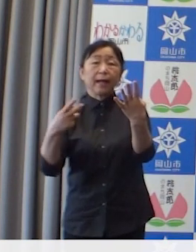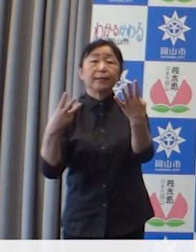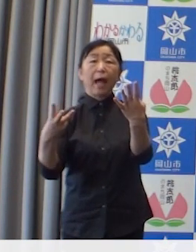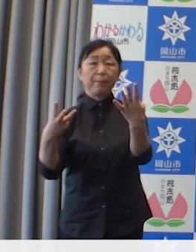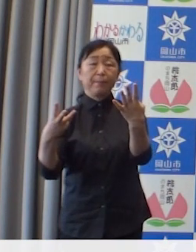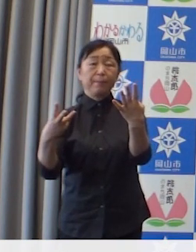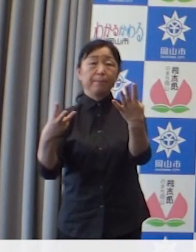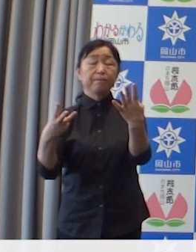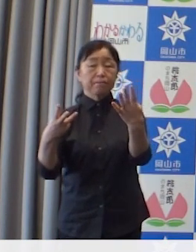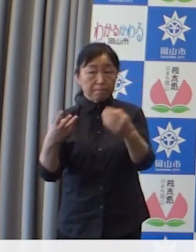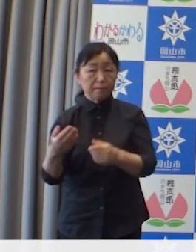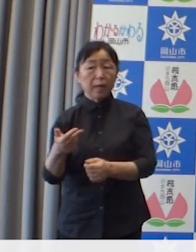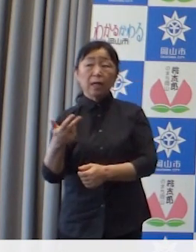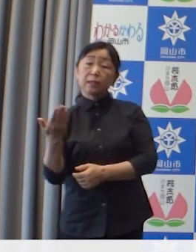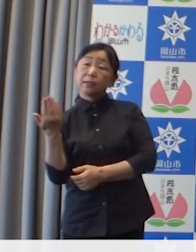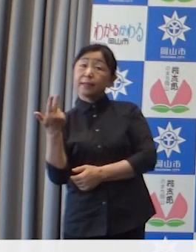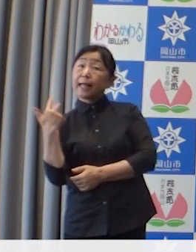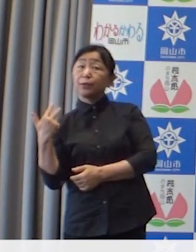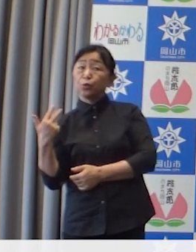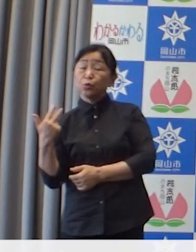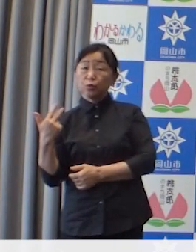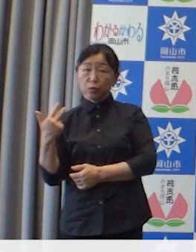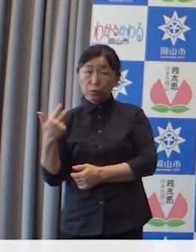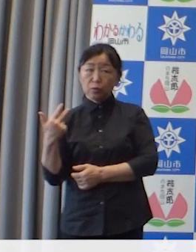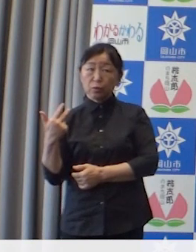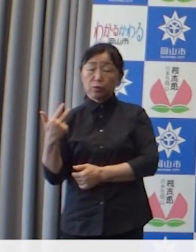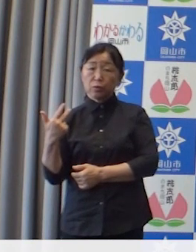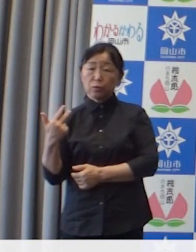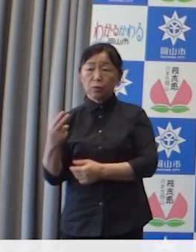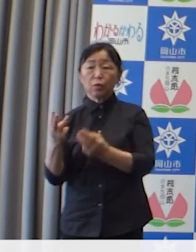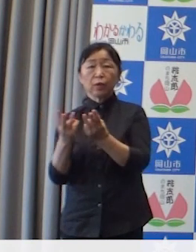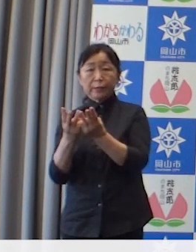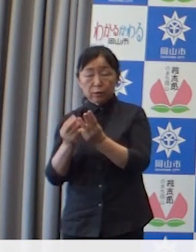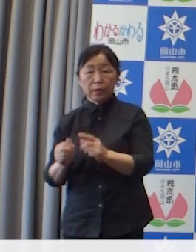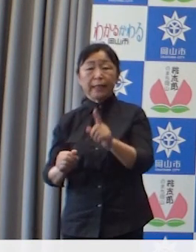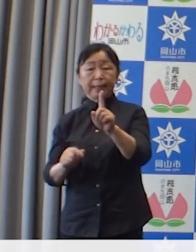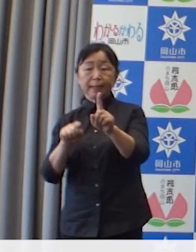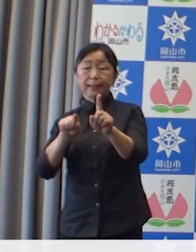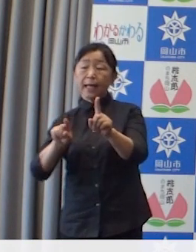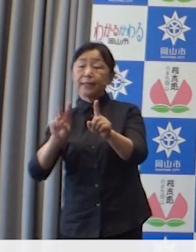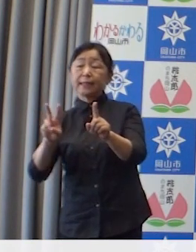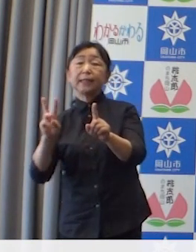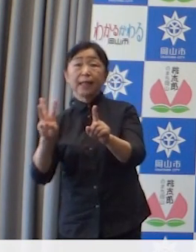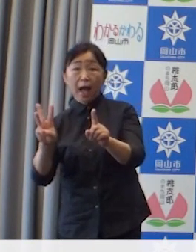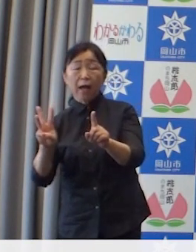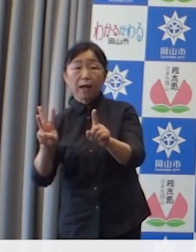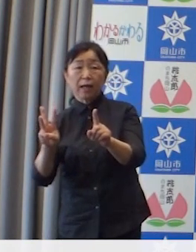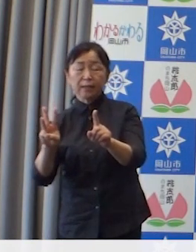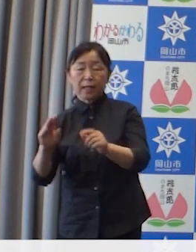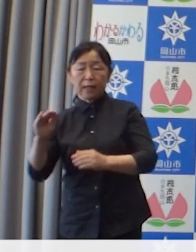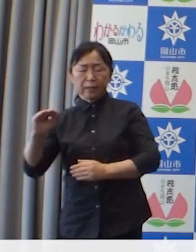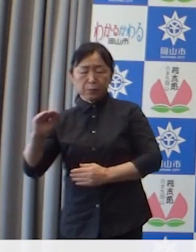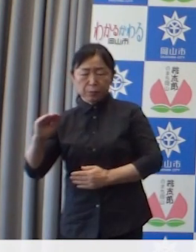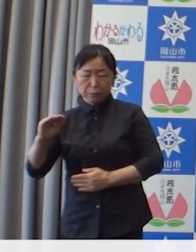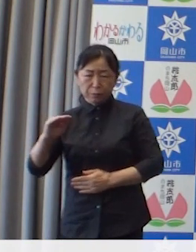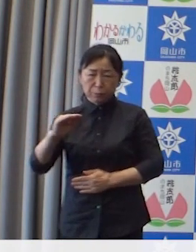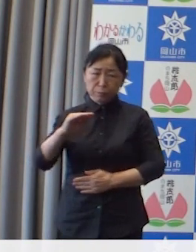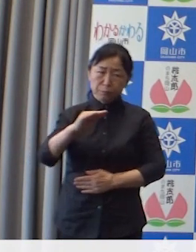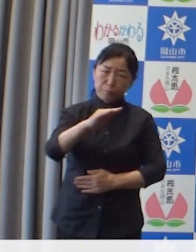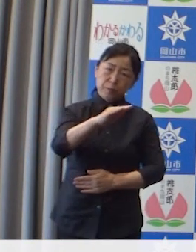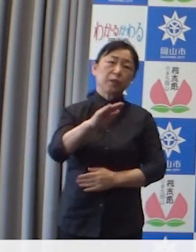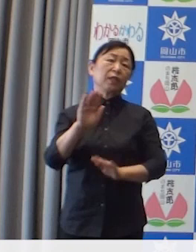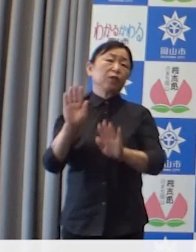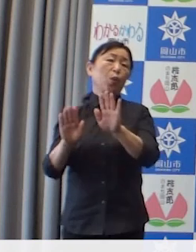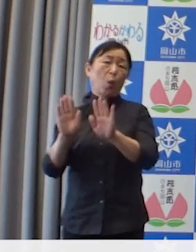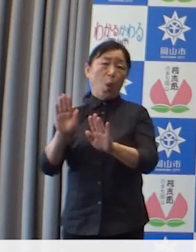4.73、 前の週前週比 1.23 と緩やかな増加傾向が続い